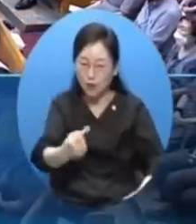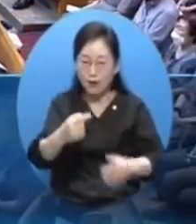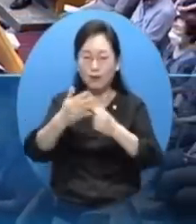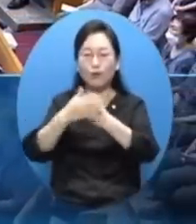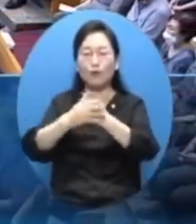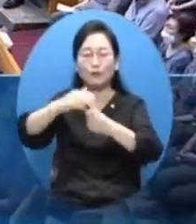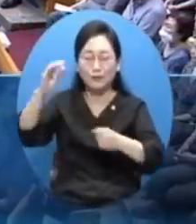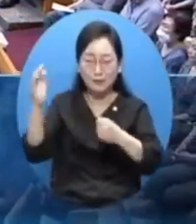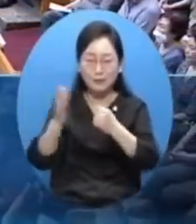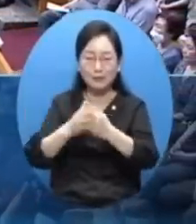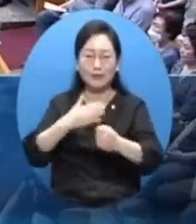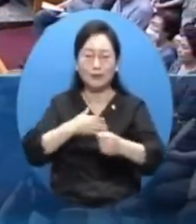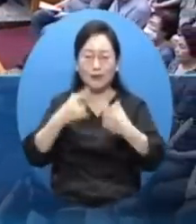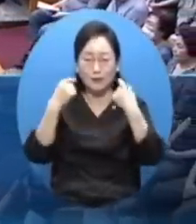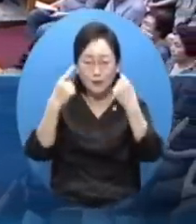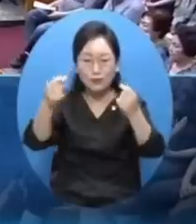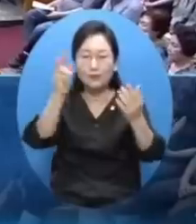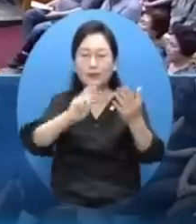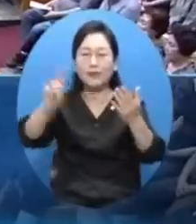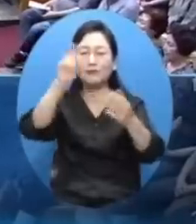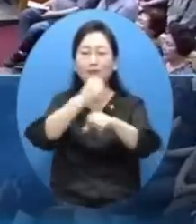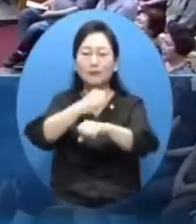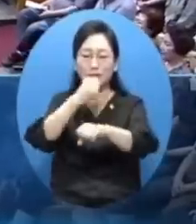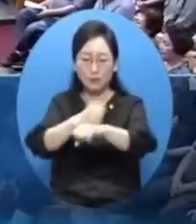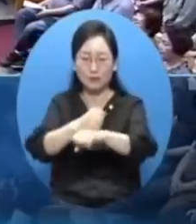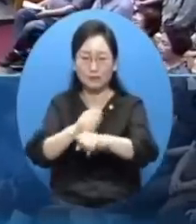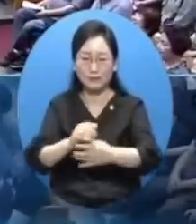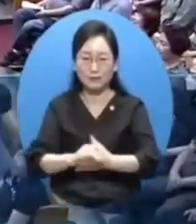내가 여전히 찬송하리로다.